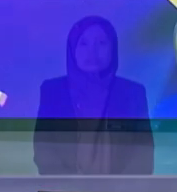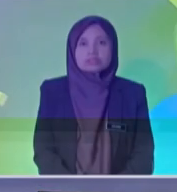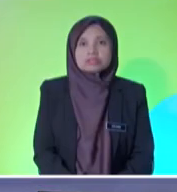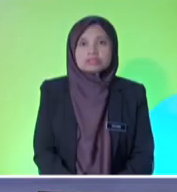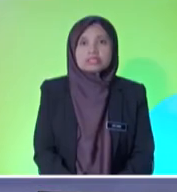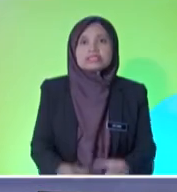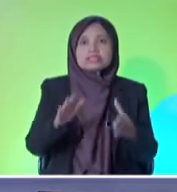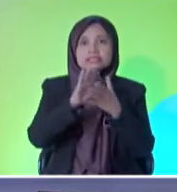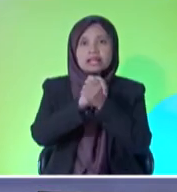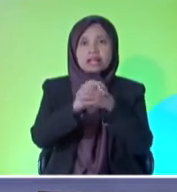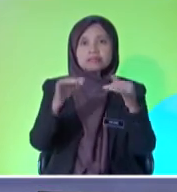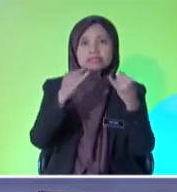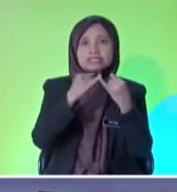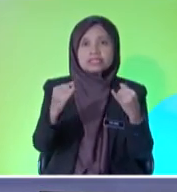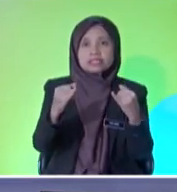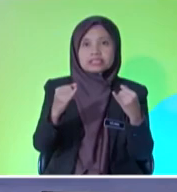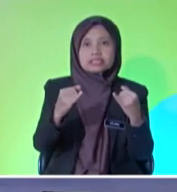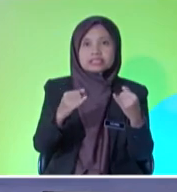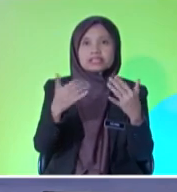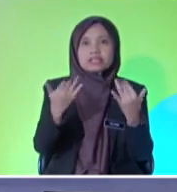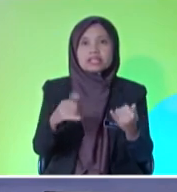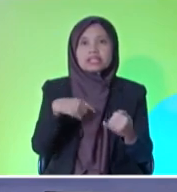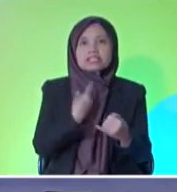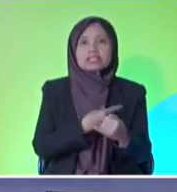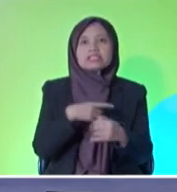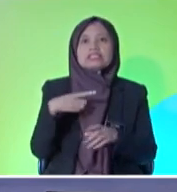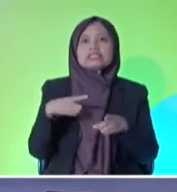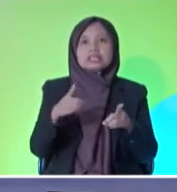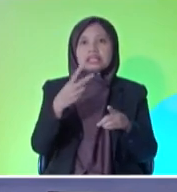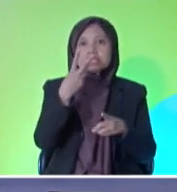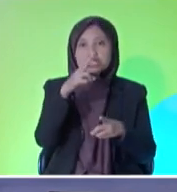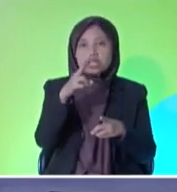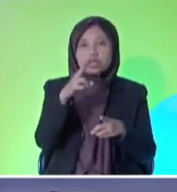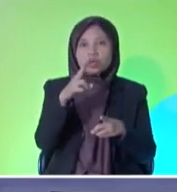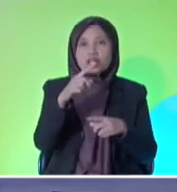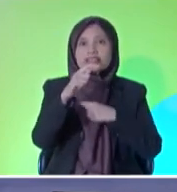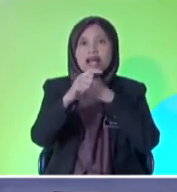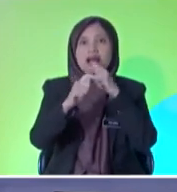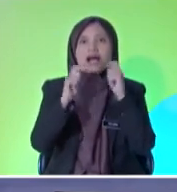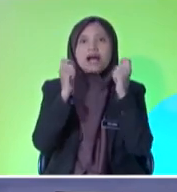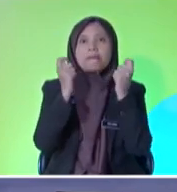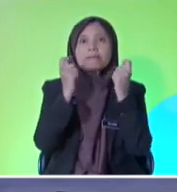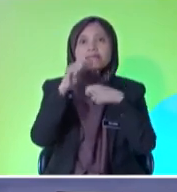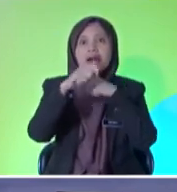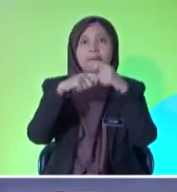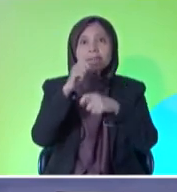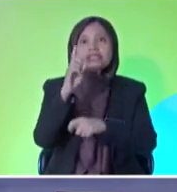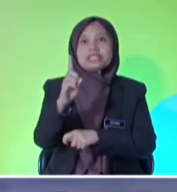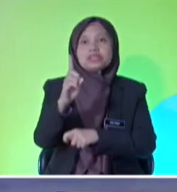salam sejahtera anda sedang menonton slot tahap 1 di Net TV KPM bersama dengan saya